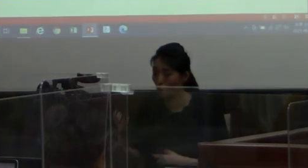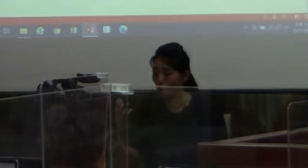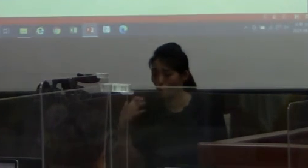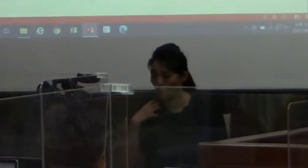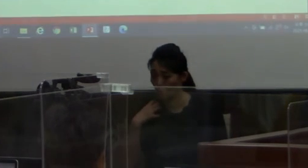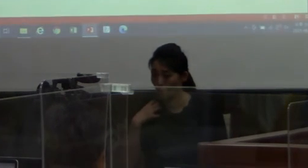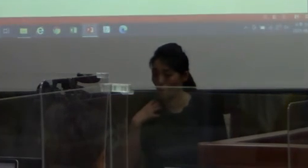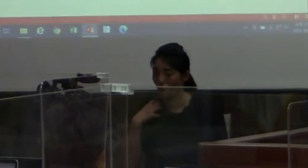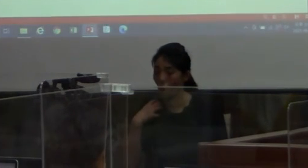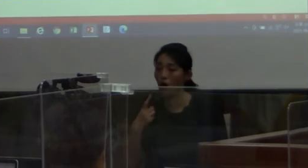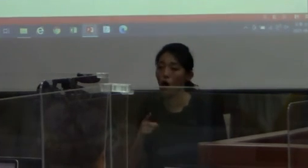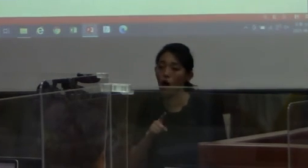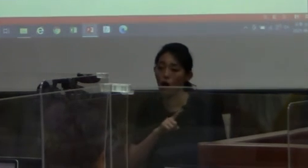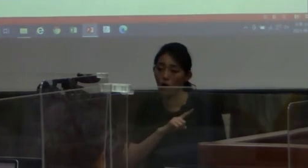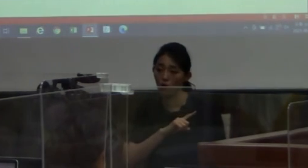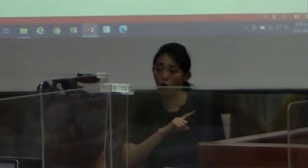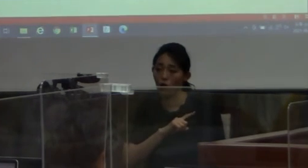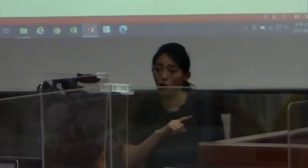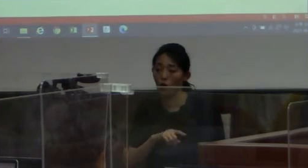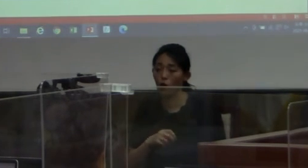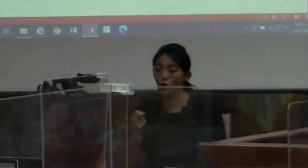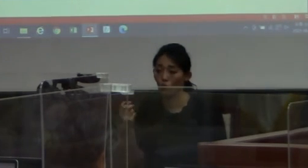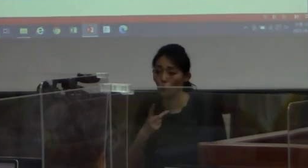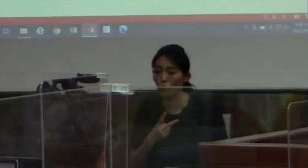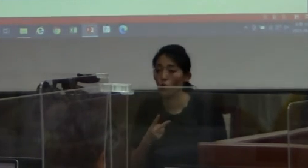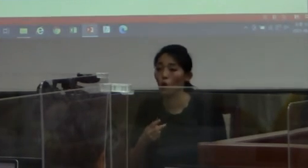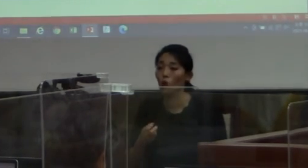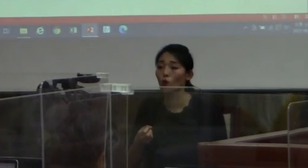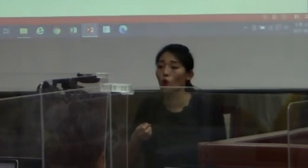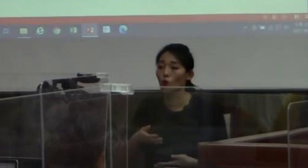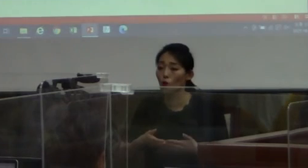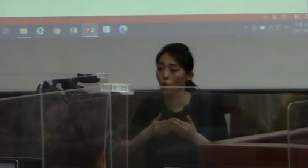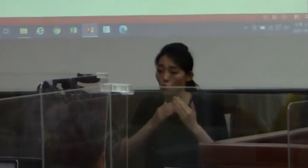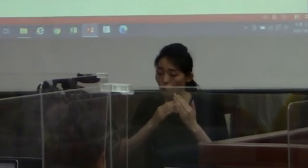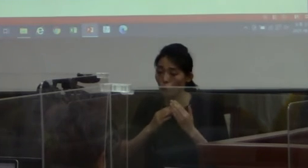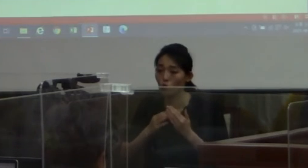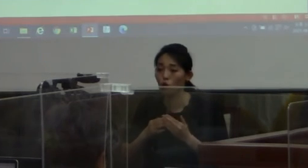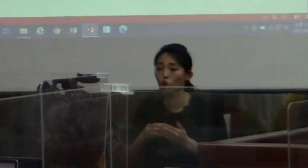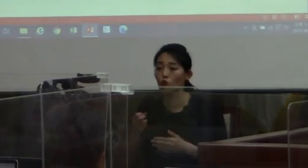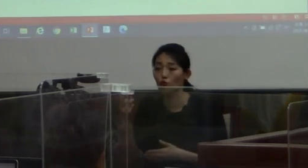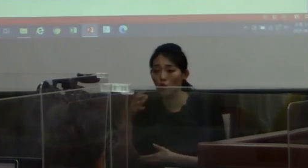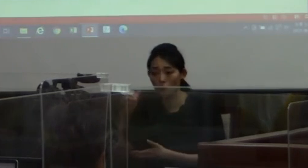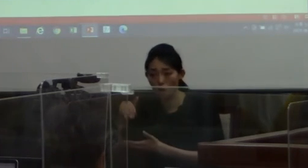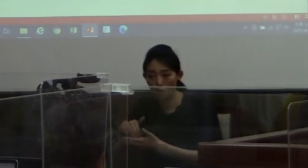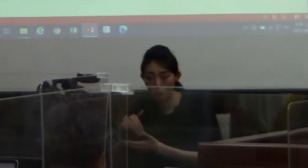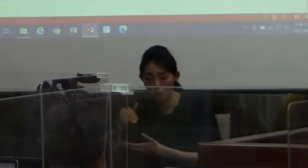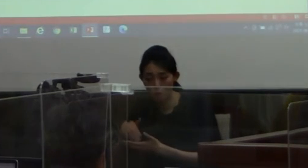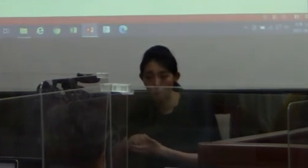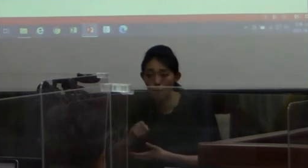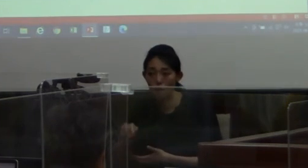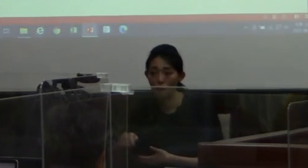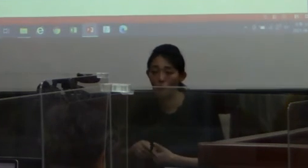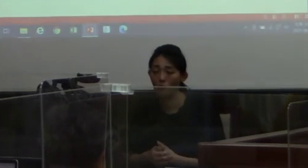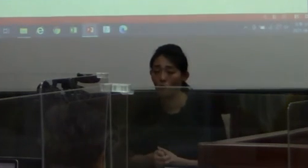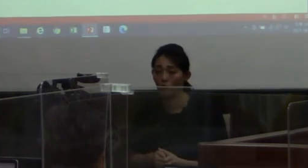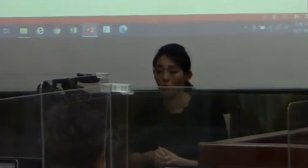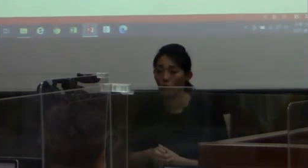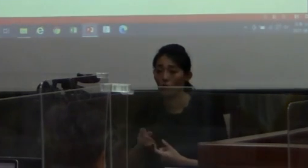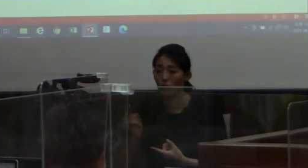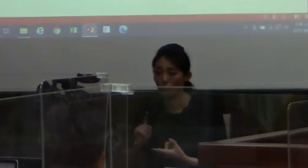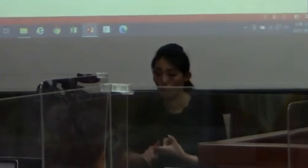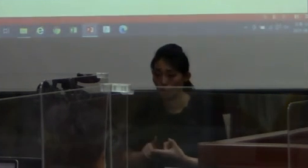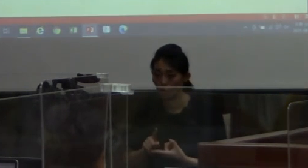무엇보다도 앞으로는 재건축, 재개발 온통 지금 우리 노원구가 지금 안고 있는 이 부분입니다. 이 부분에서